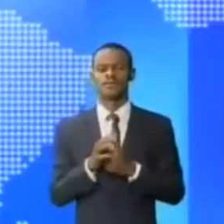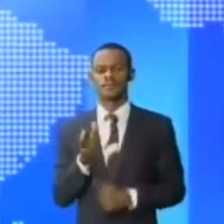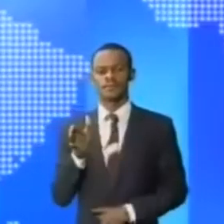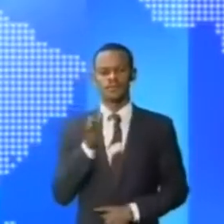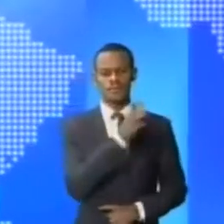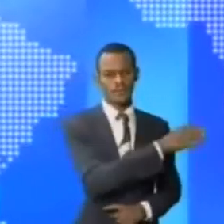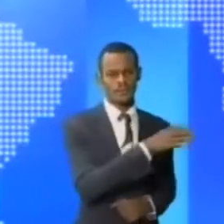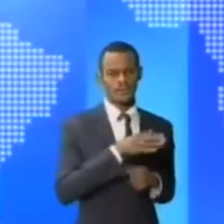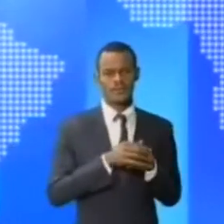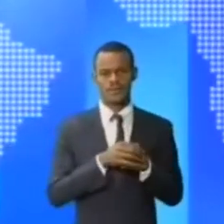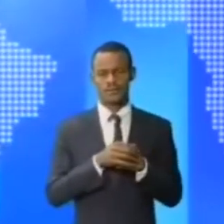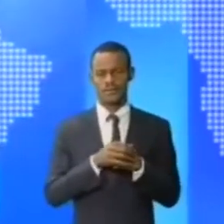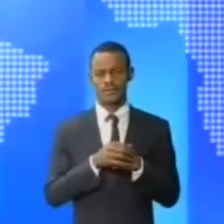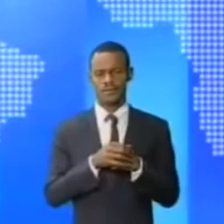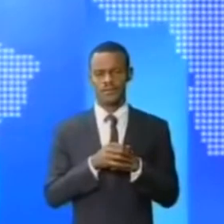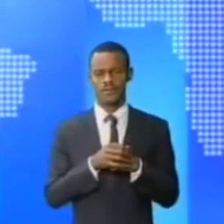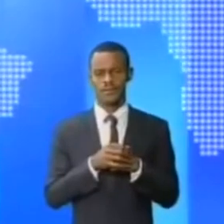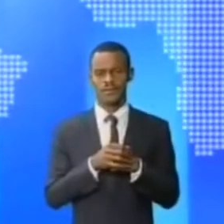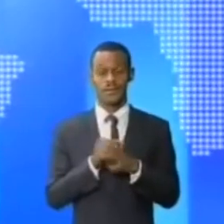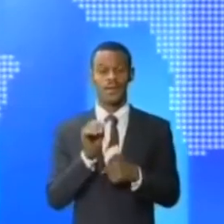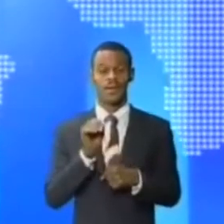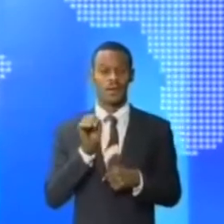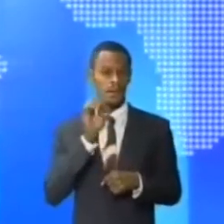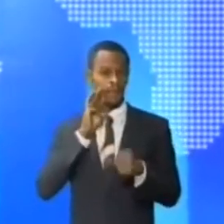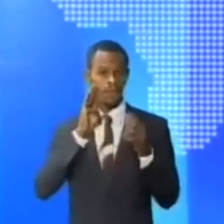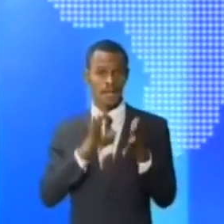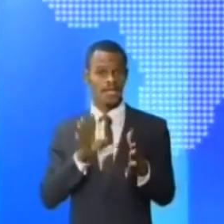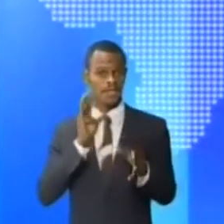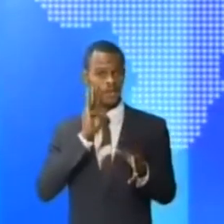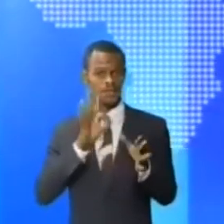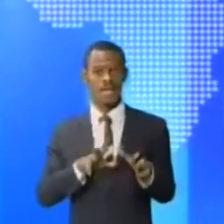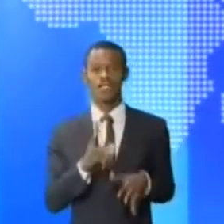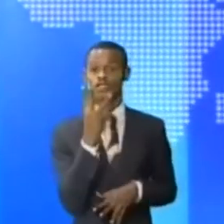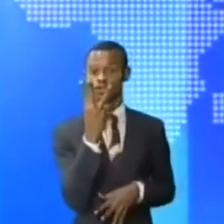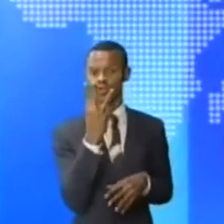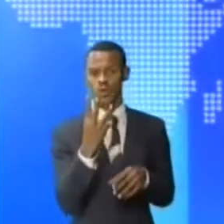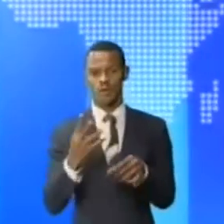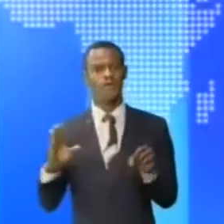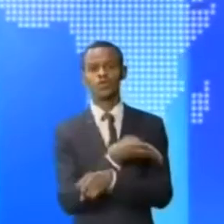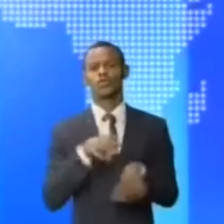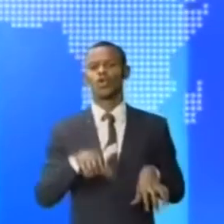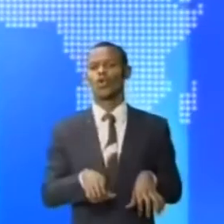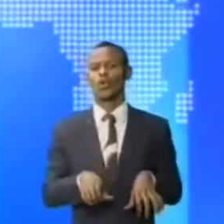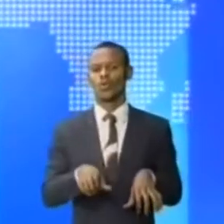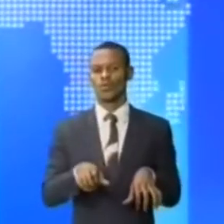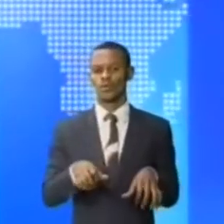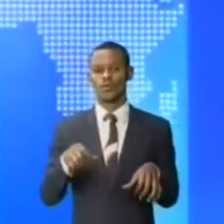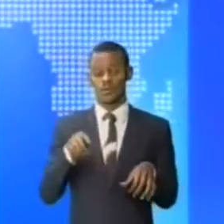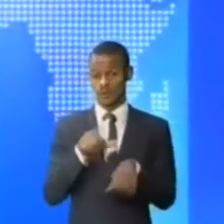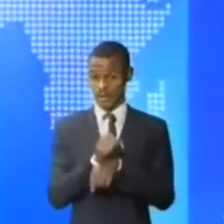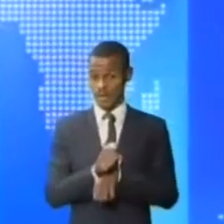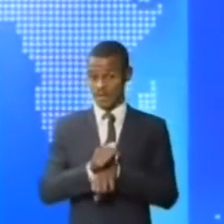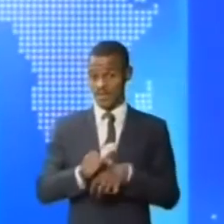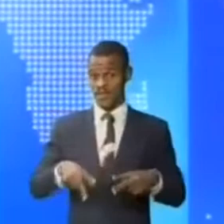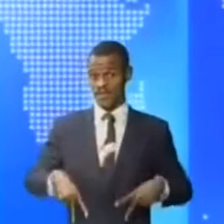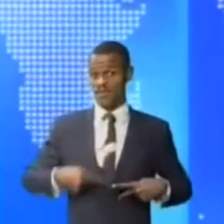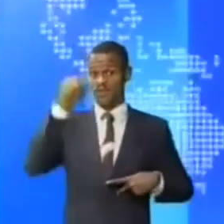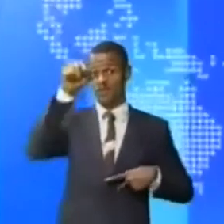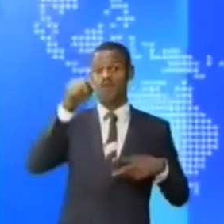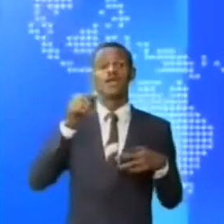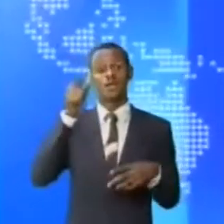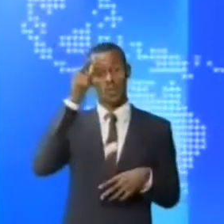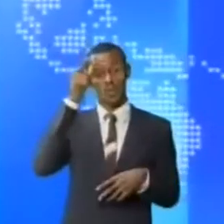Trois Belges expulsés pour avoir tenu des propos racistes. Ces résidents étrangers de Lubumbashi quittent l'RDC pour des insultes